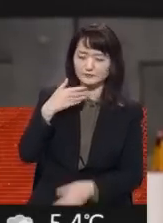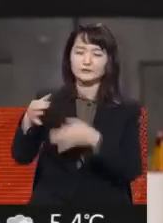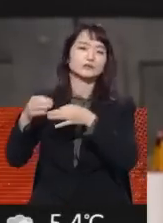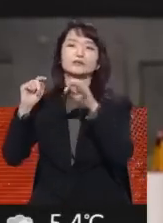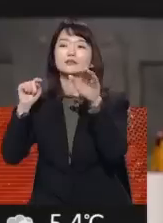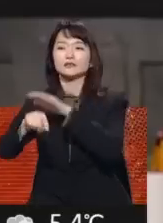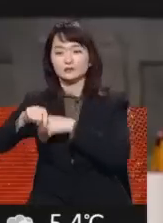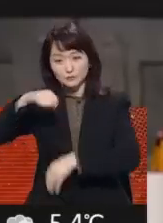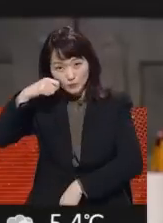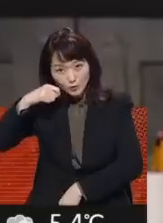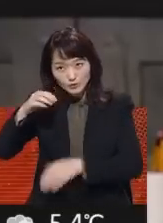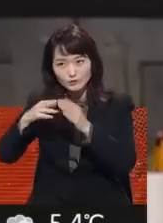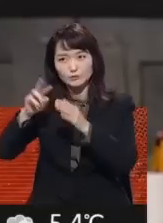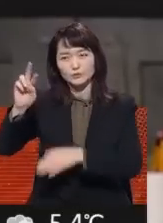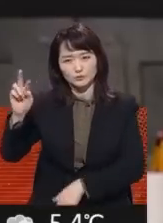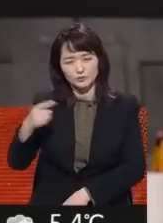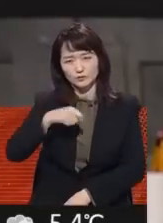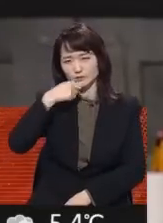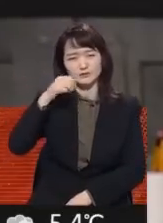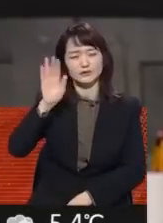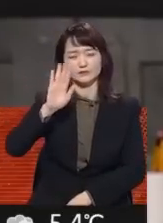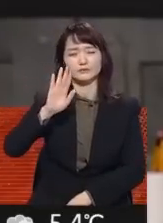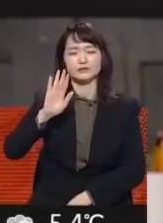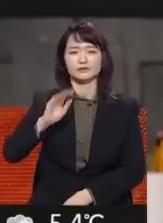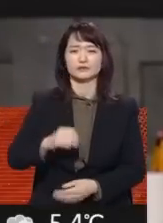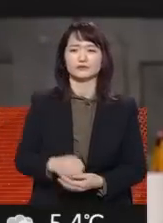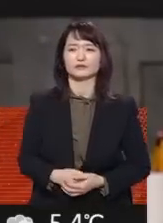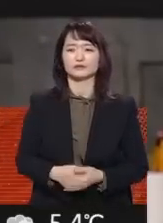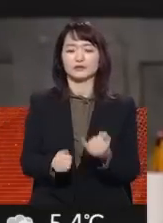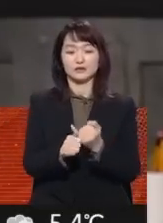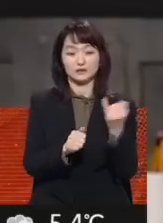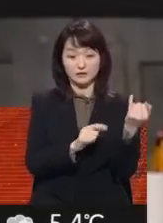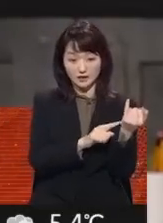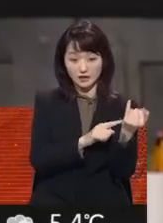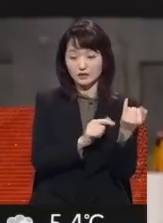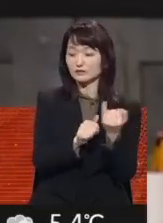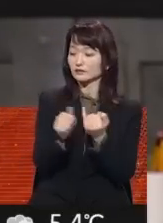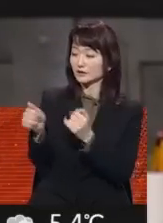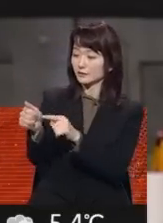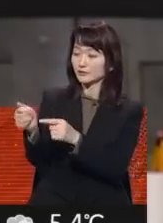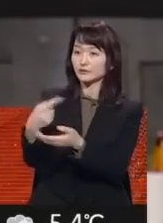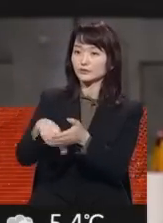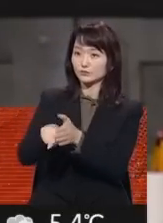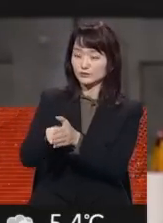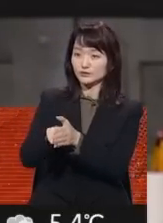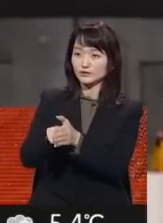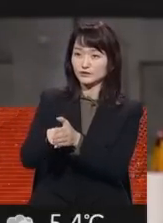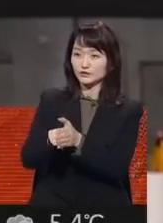집에 와서 그거 안 드시면 되는 거죠 아내가 남편을 위해서 하는 것 저는 미역국이